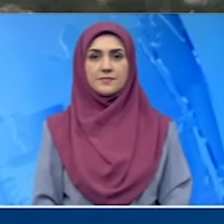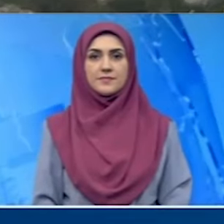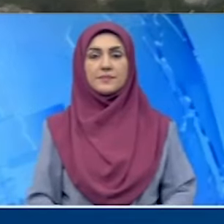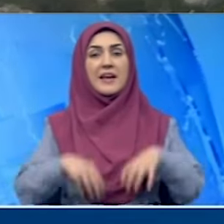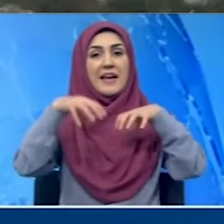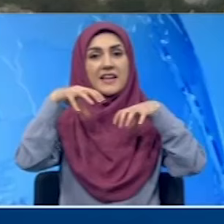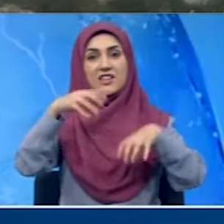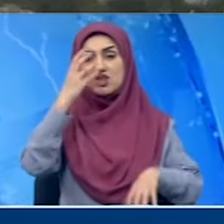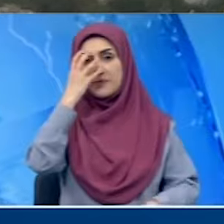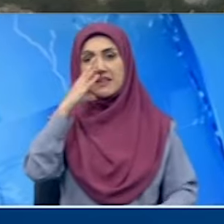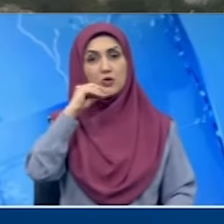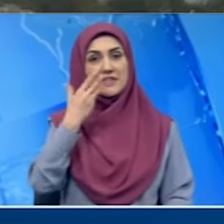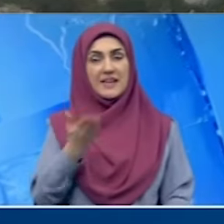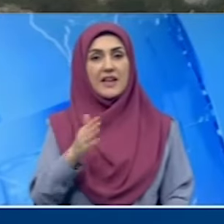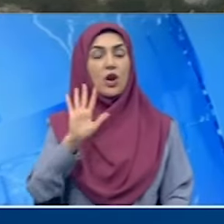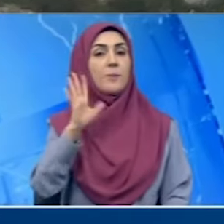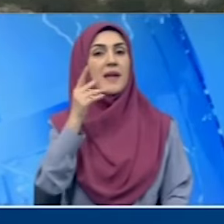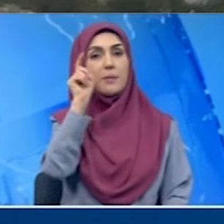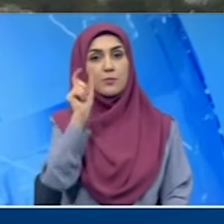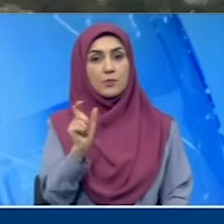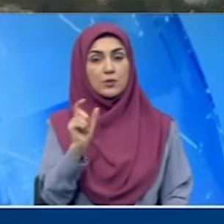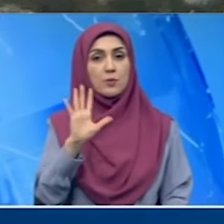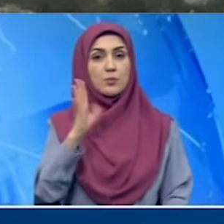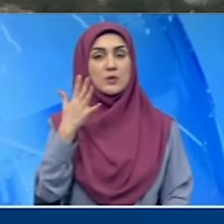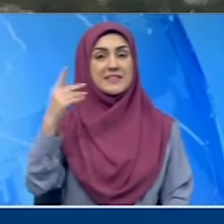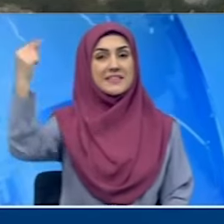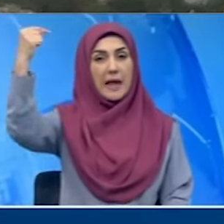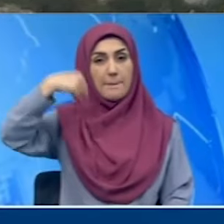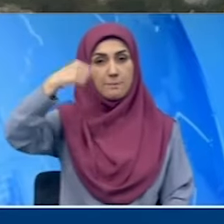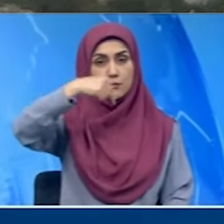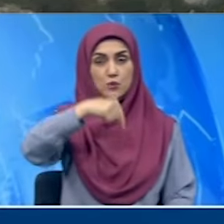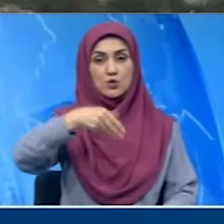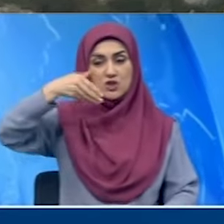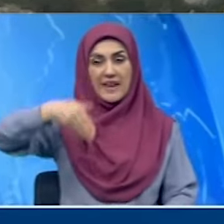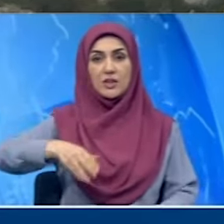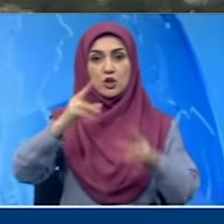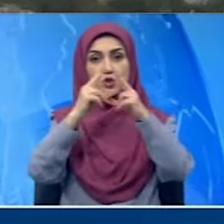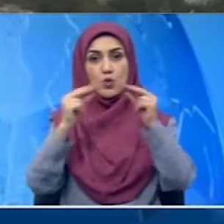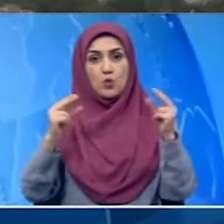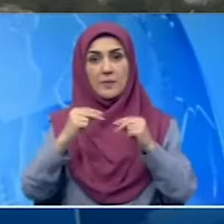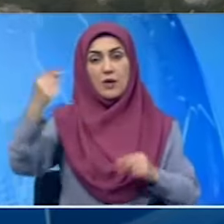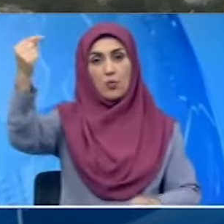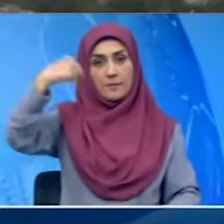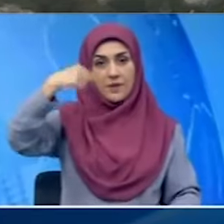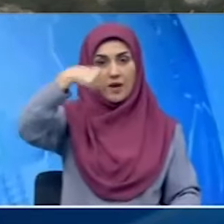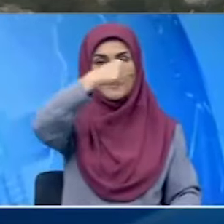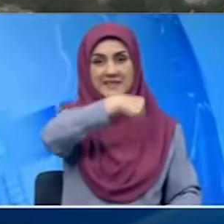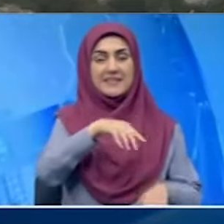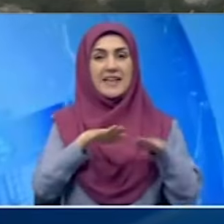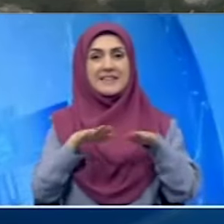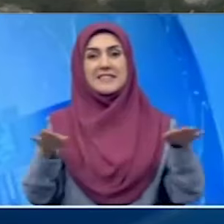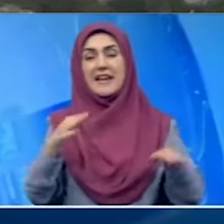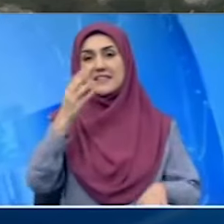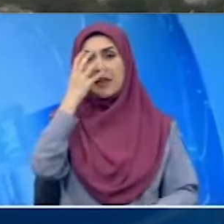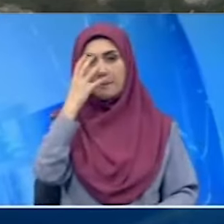بنابر اعلام رژیم صهیونیستی، دست کم 15 موشک از جنوب لبنان به سمت مناطقی در شمال سرزمین‌های اشغالی فلسطین